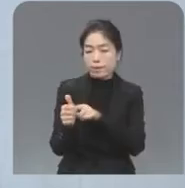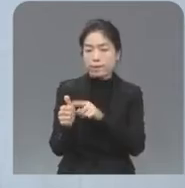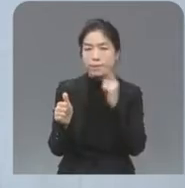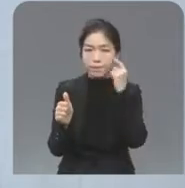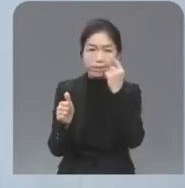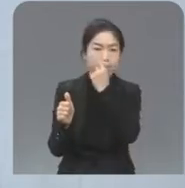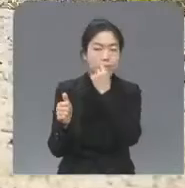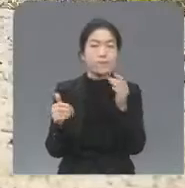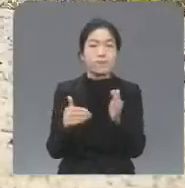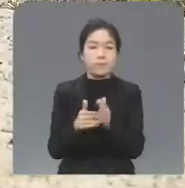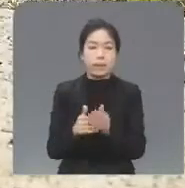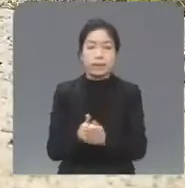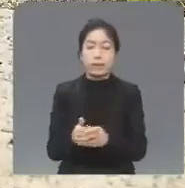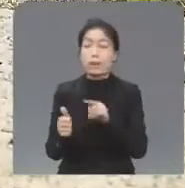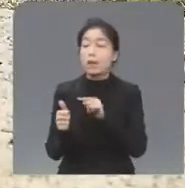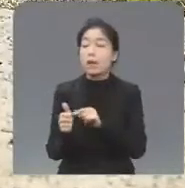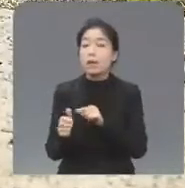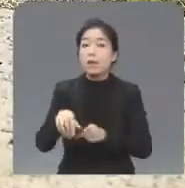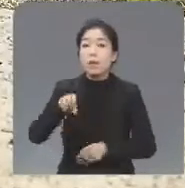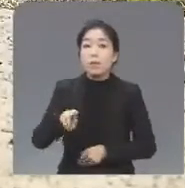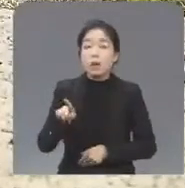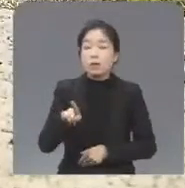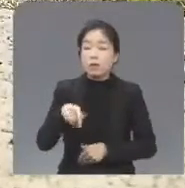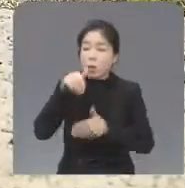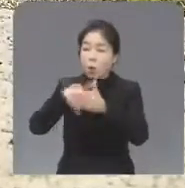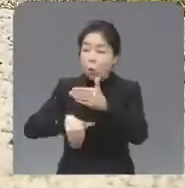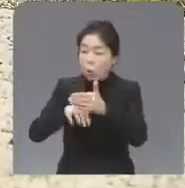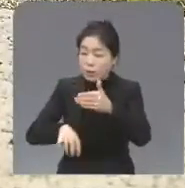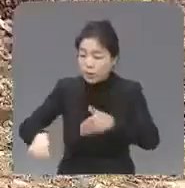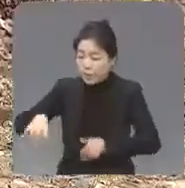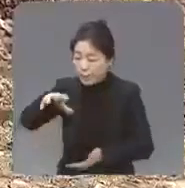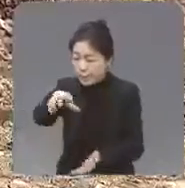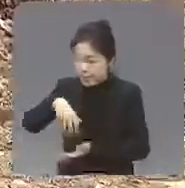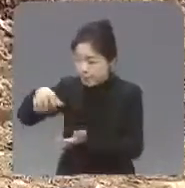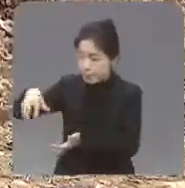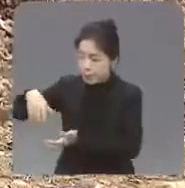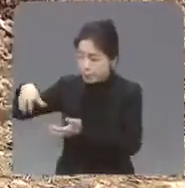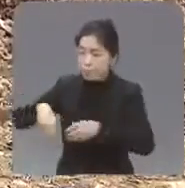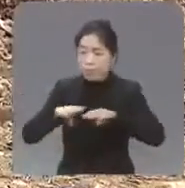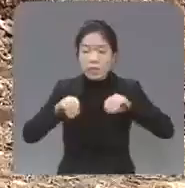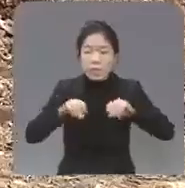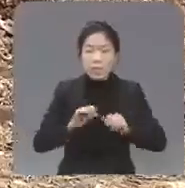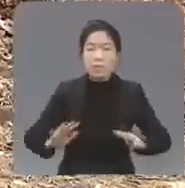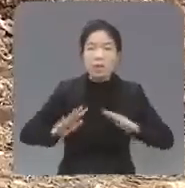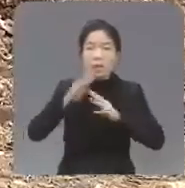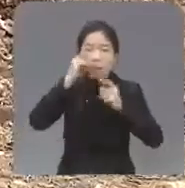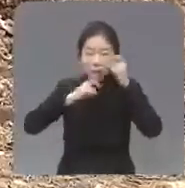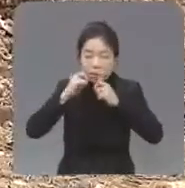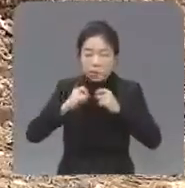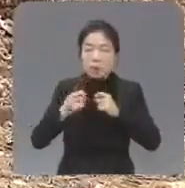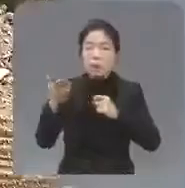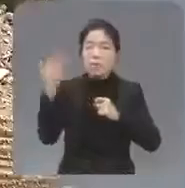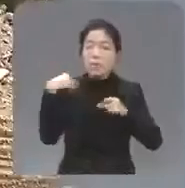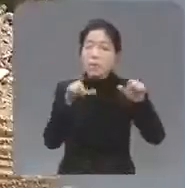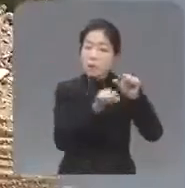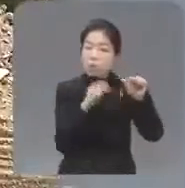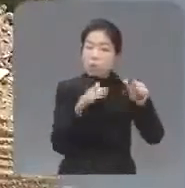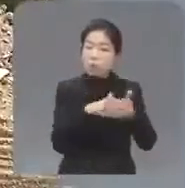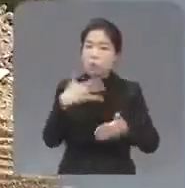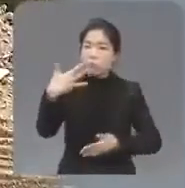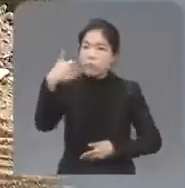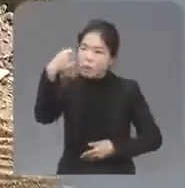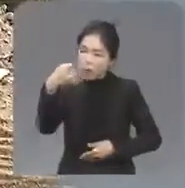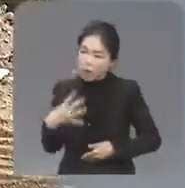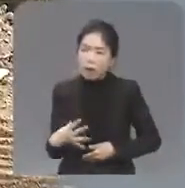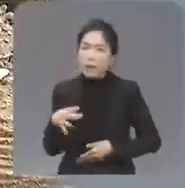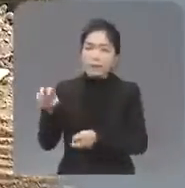확인됐습니다. A씨는 광주의 여러 공사장에서 가져온 토사와 건설 폐기물을 지난 5월부터 8차례에